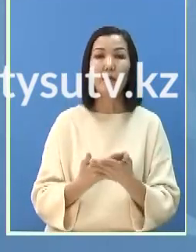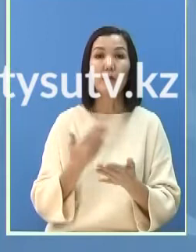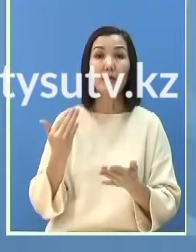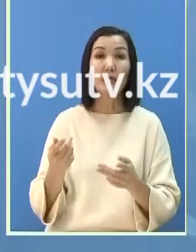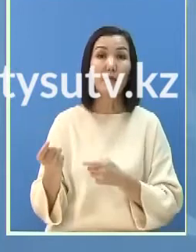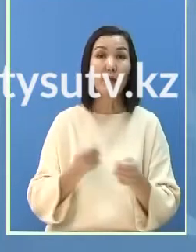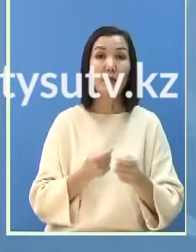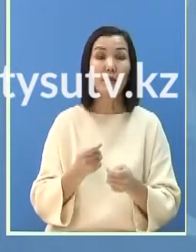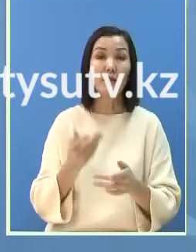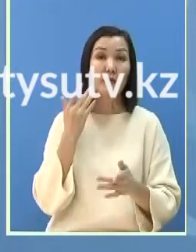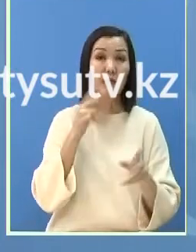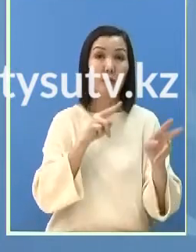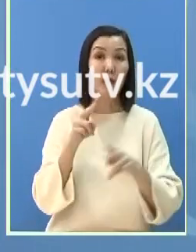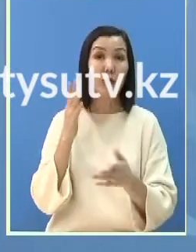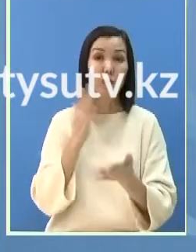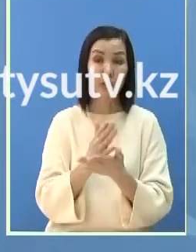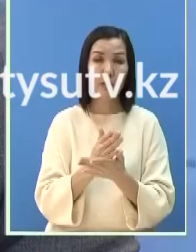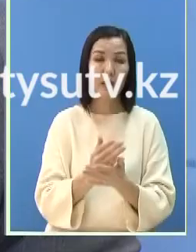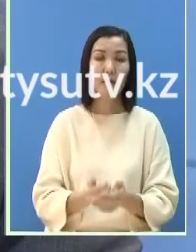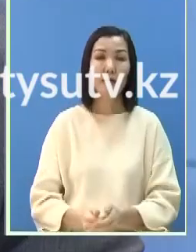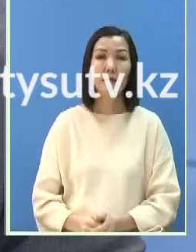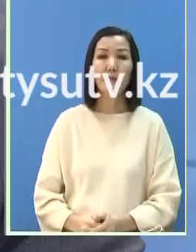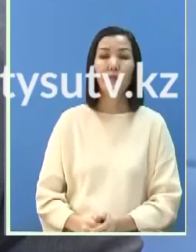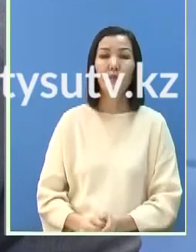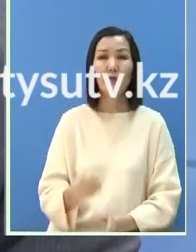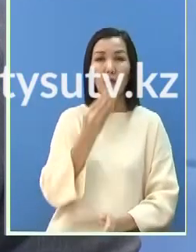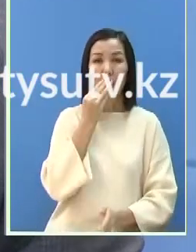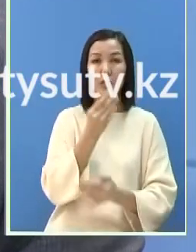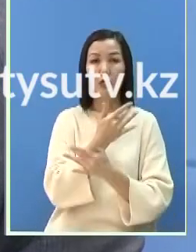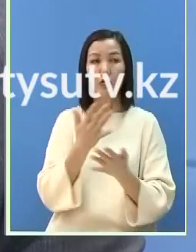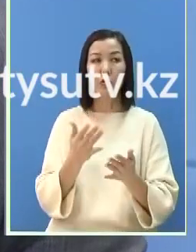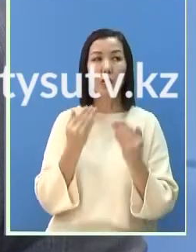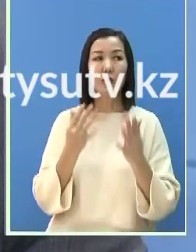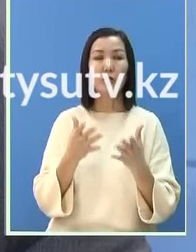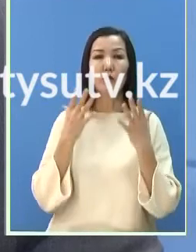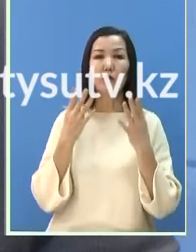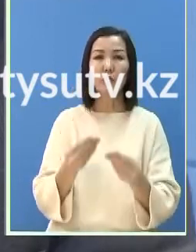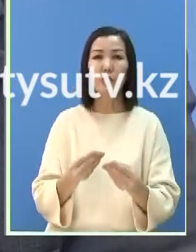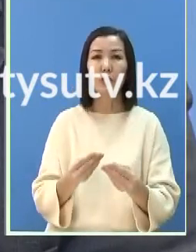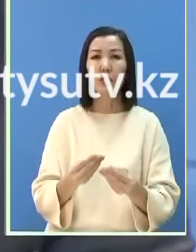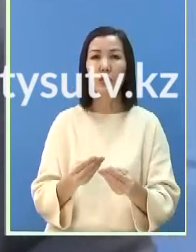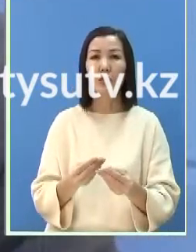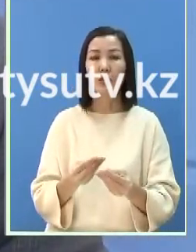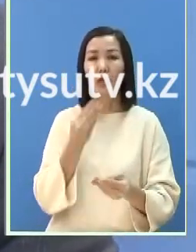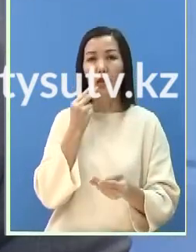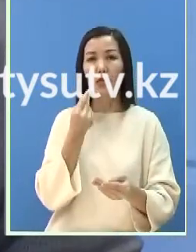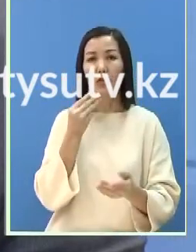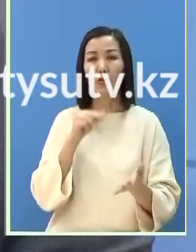тарапынан бақыланып отыра ма? Енді азық-түлік, қазіргі таңда азық-түлік бағасы